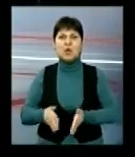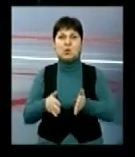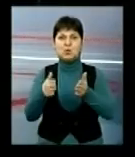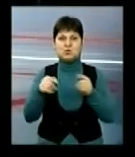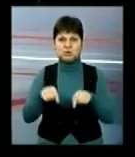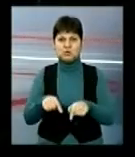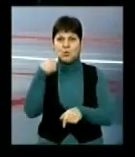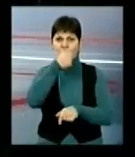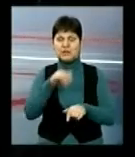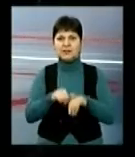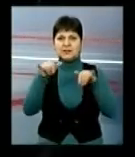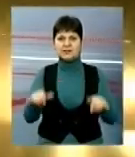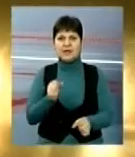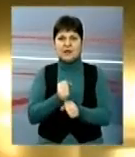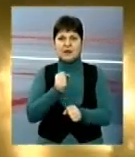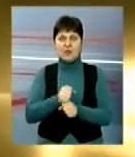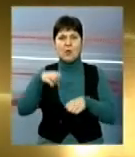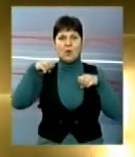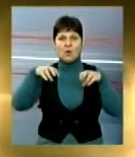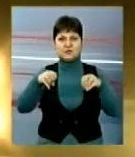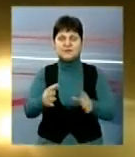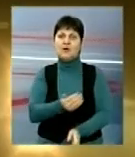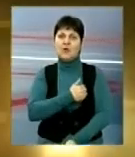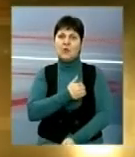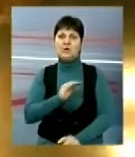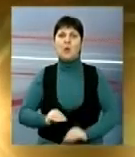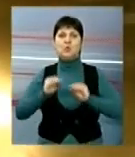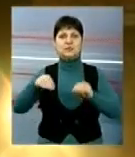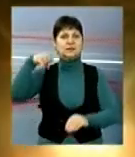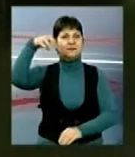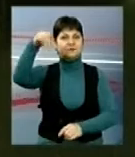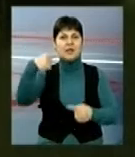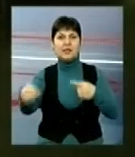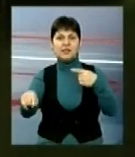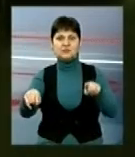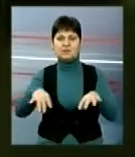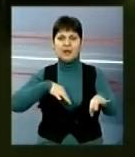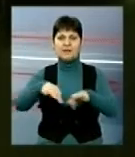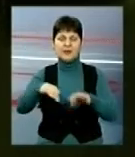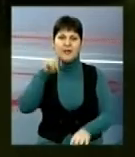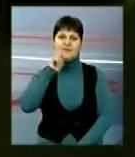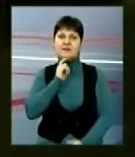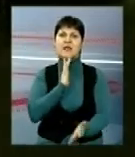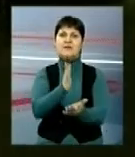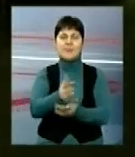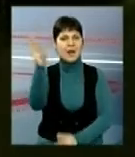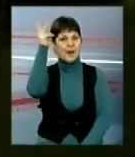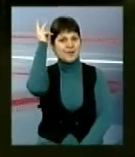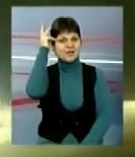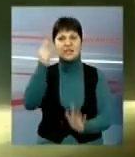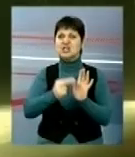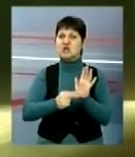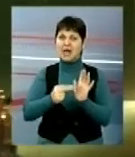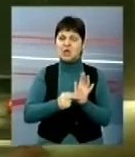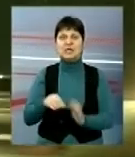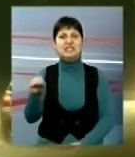цьогоріч збільшити обсяг робіт з освітлення. Збираються встановити ліхтарі на інших відрізках трас від Вінниці в напрямках Хмельницької, Черкаської